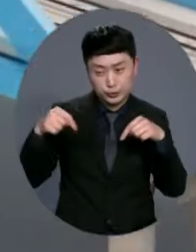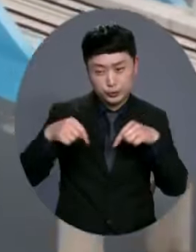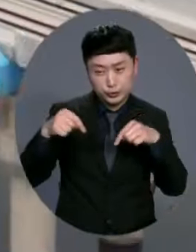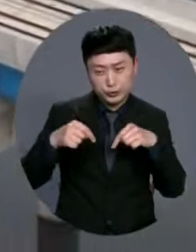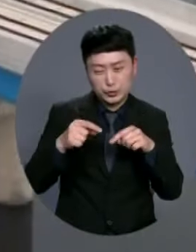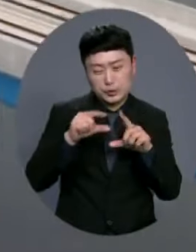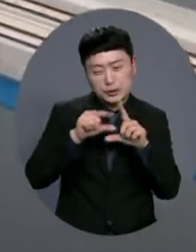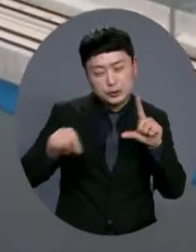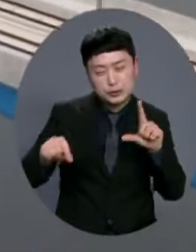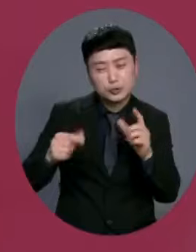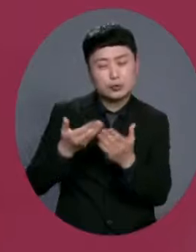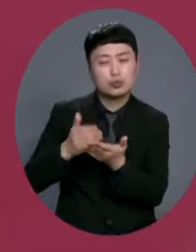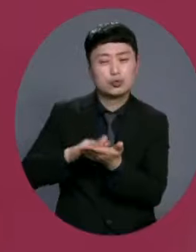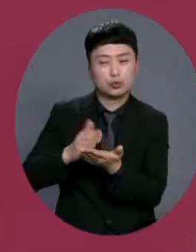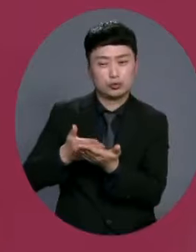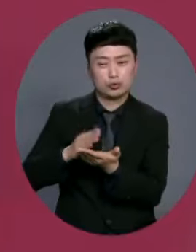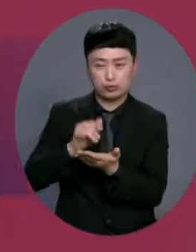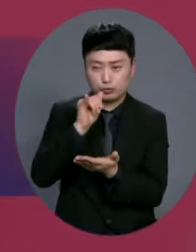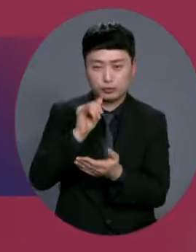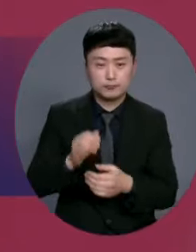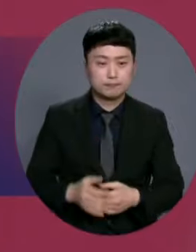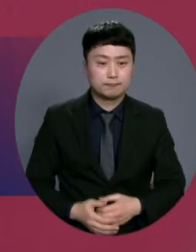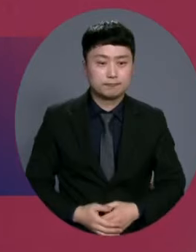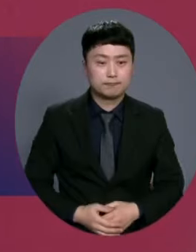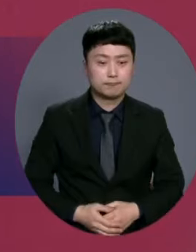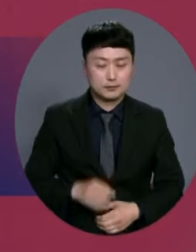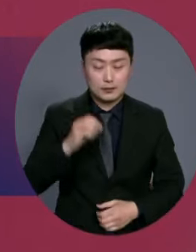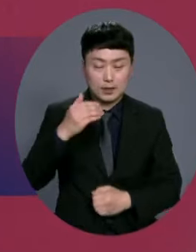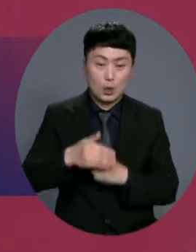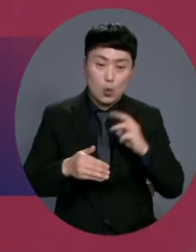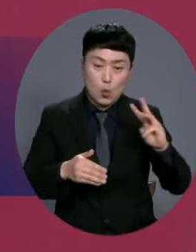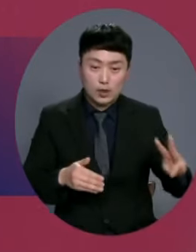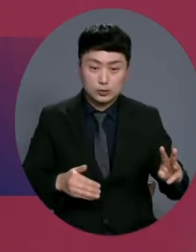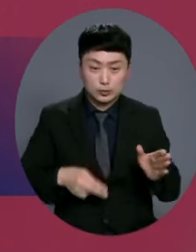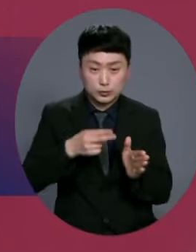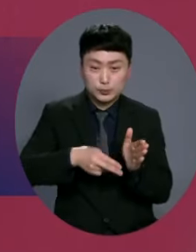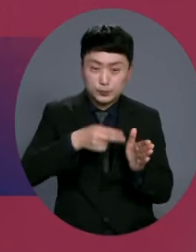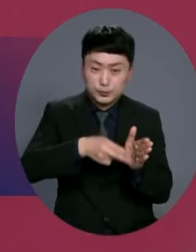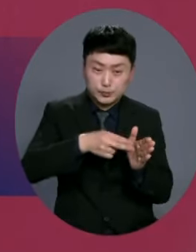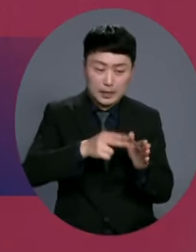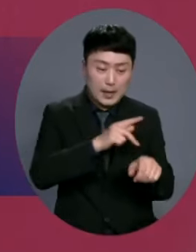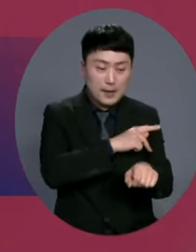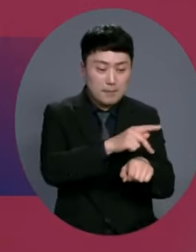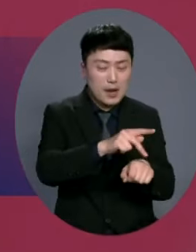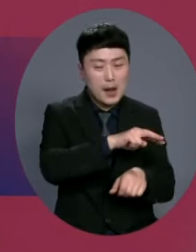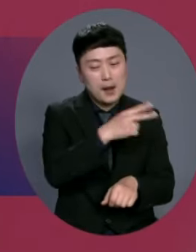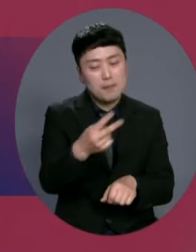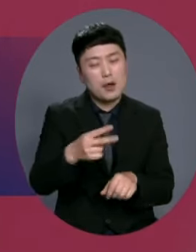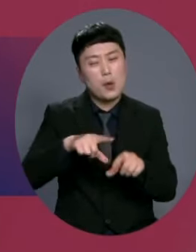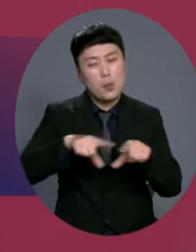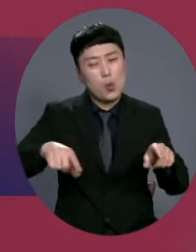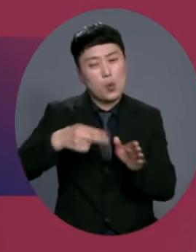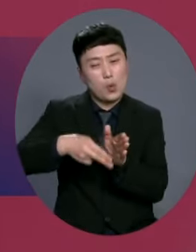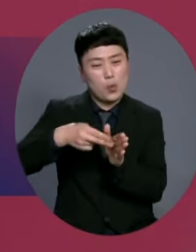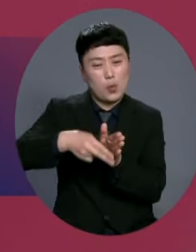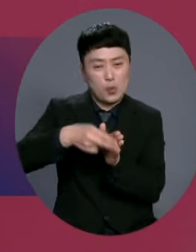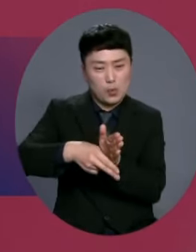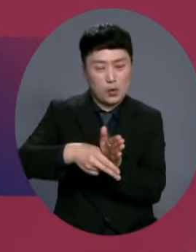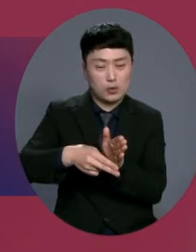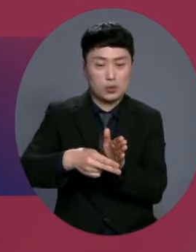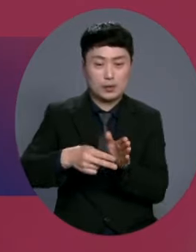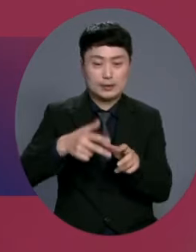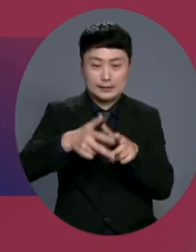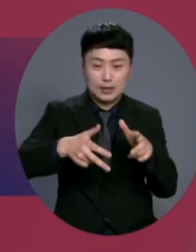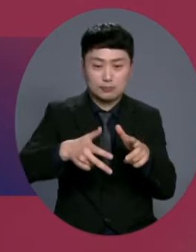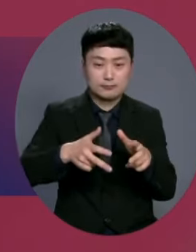수정됐습니다. 달빛철도 사업 유형을 고속철도 건설에서 일반 철도 건설로 변경하고 달빛철도 건설